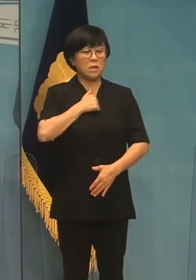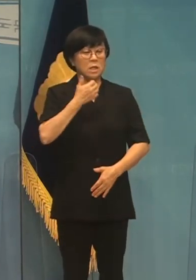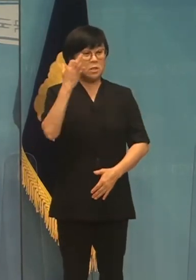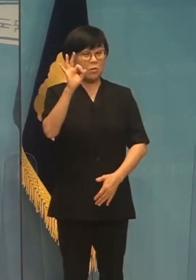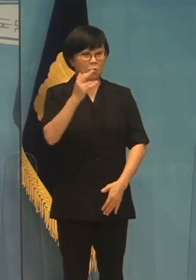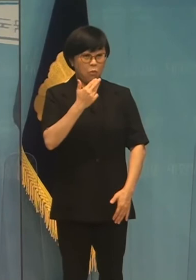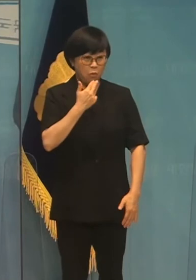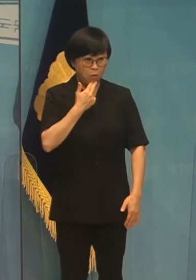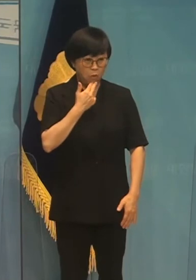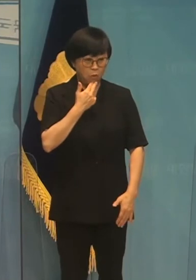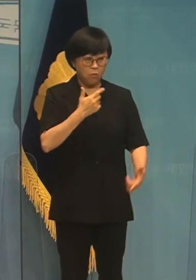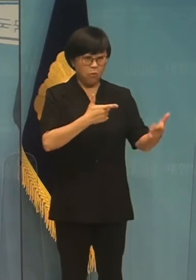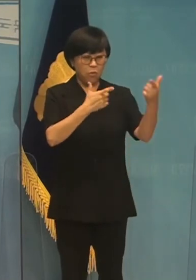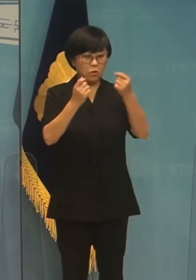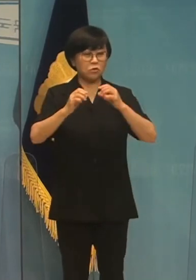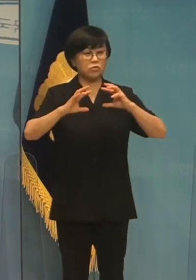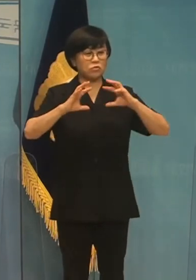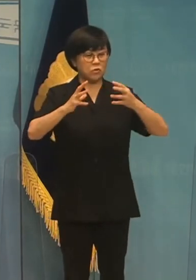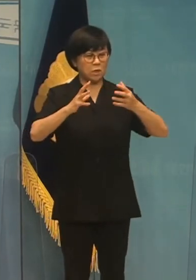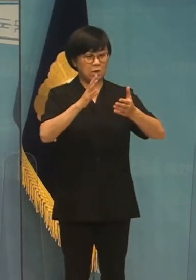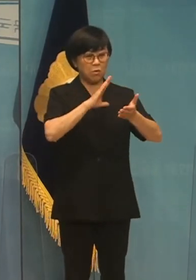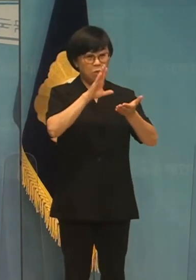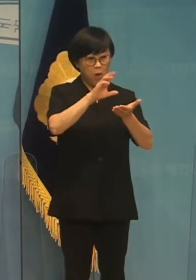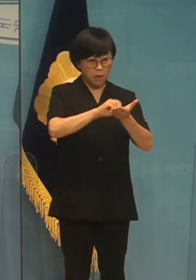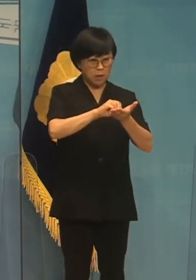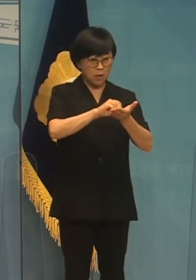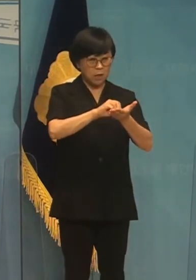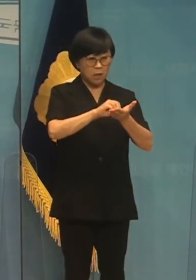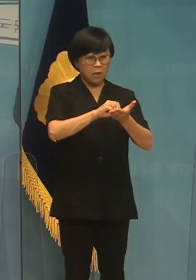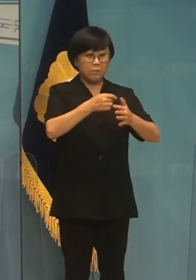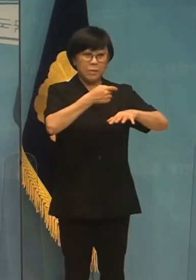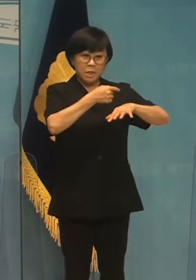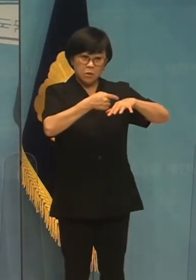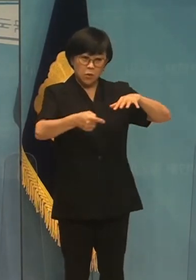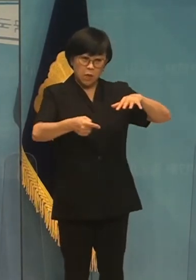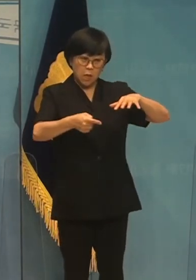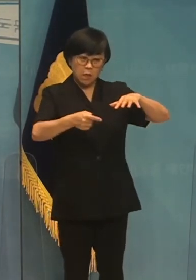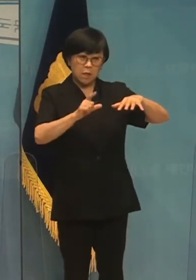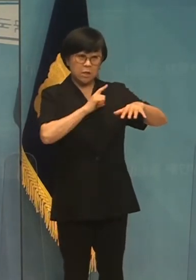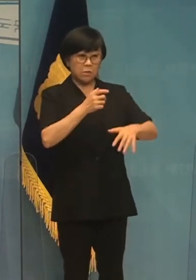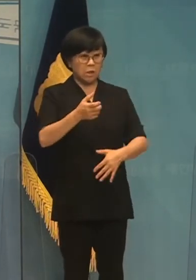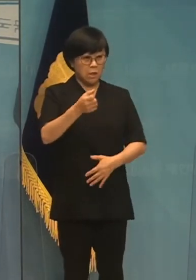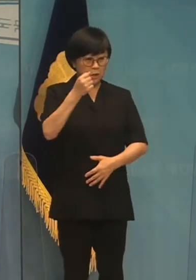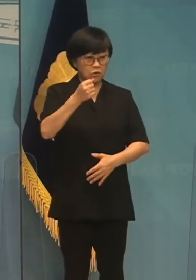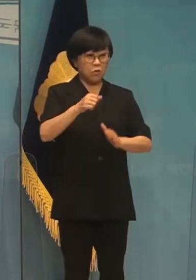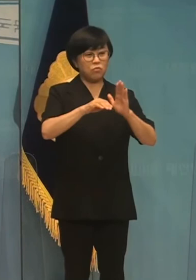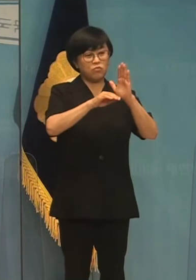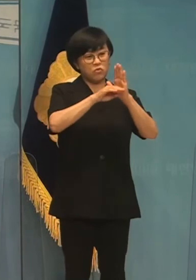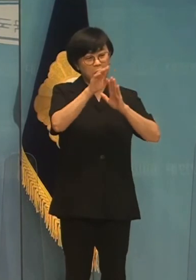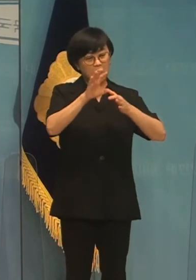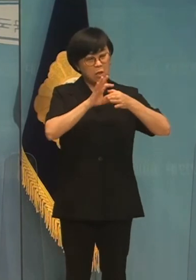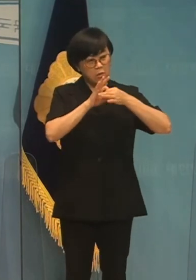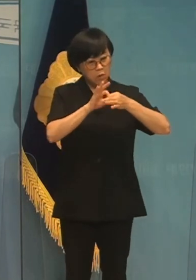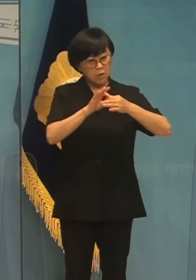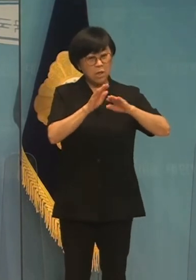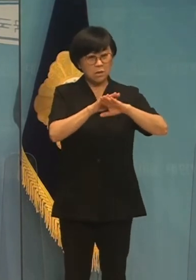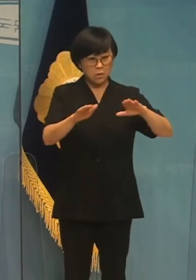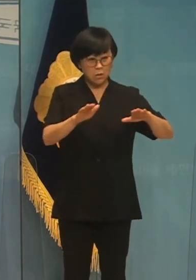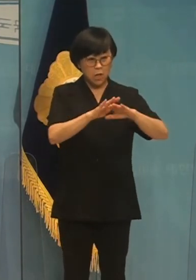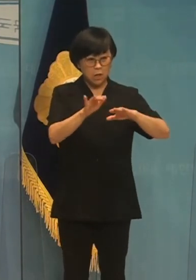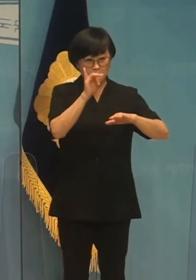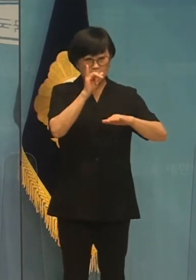부정하고 모든 국가적 과제를 민족이라는 미명 아래 북한과 연계해서